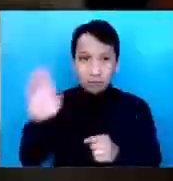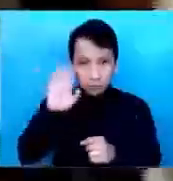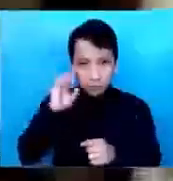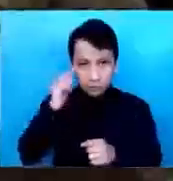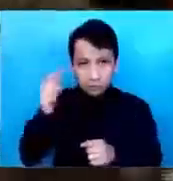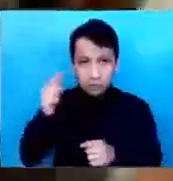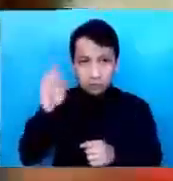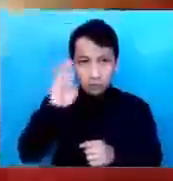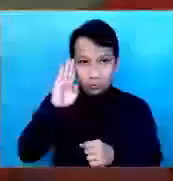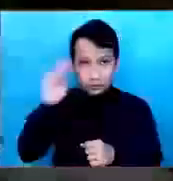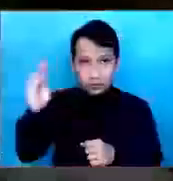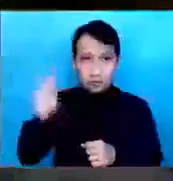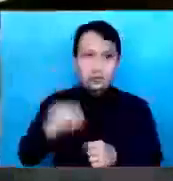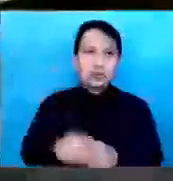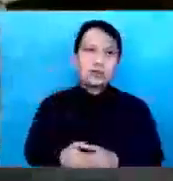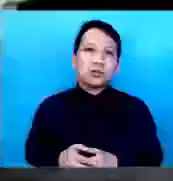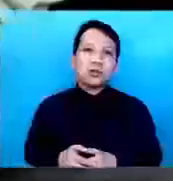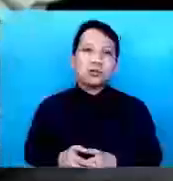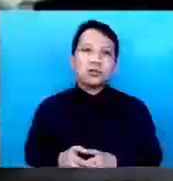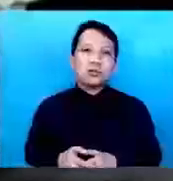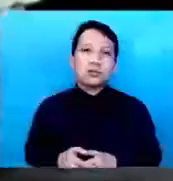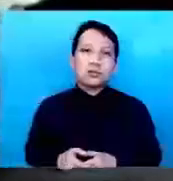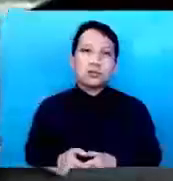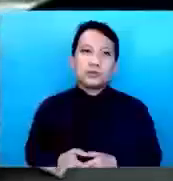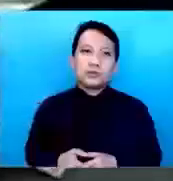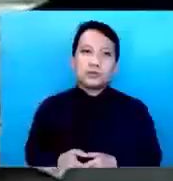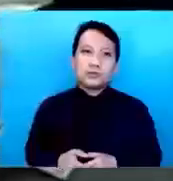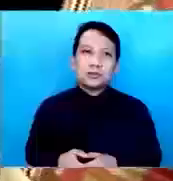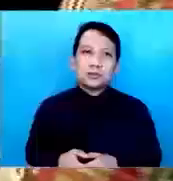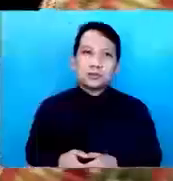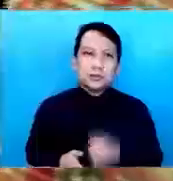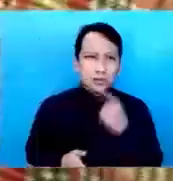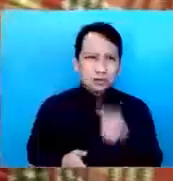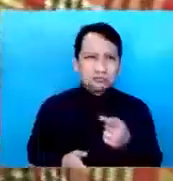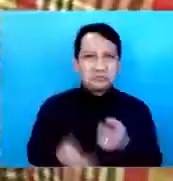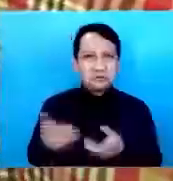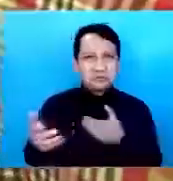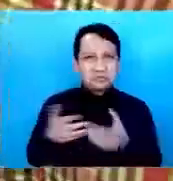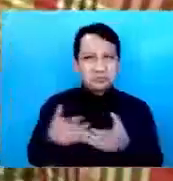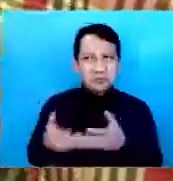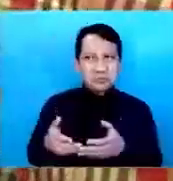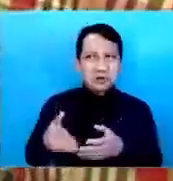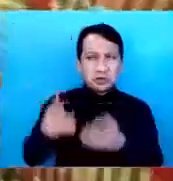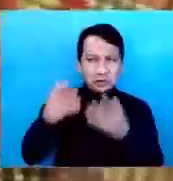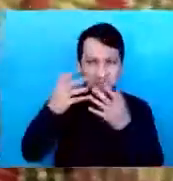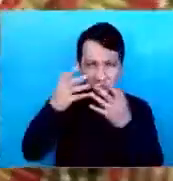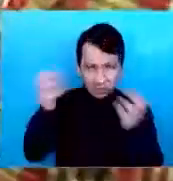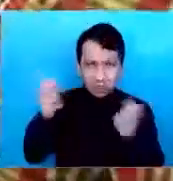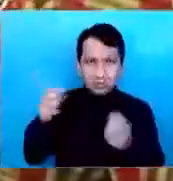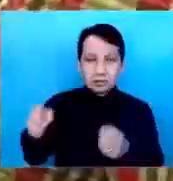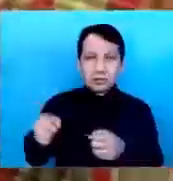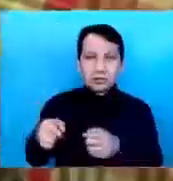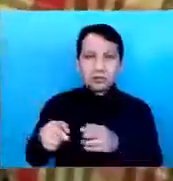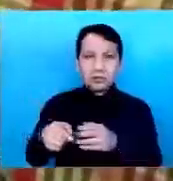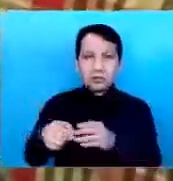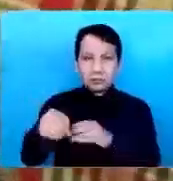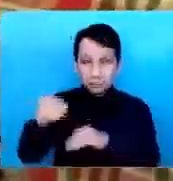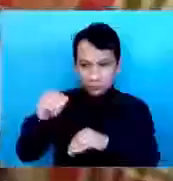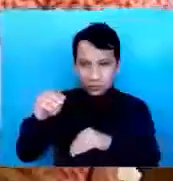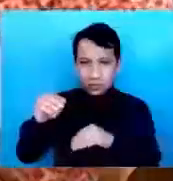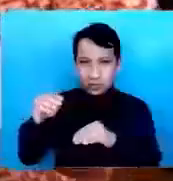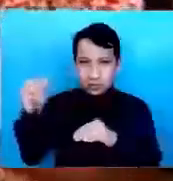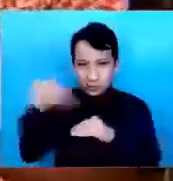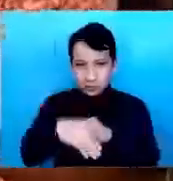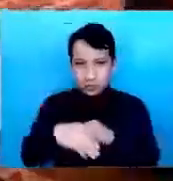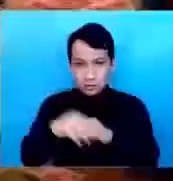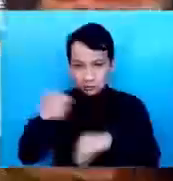Marcos. Alam naman natin na medyo sumama ang loob ng Pangulo nung mag-slide down to